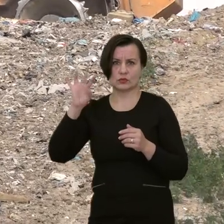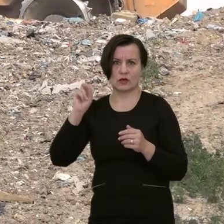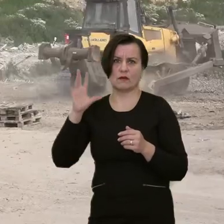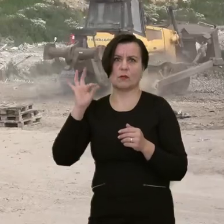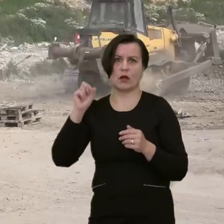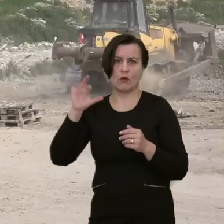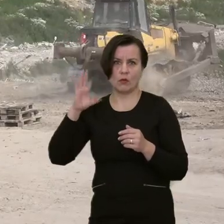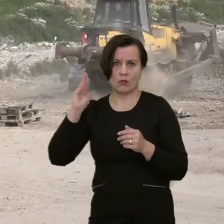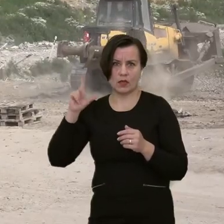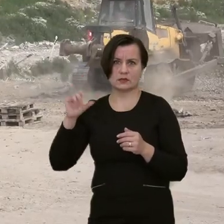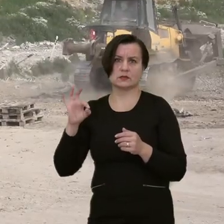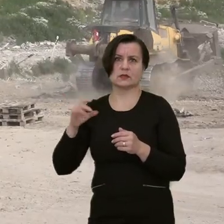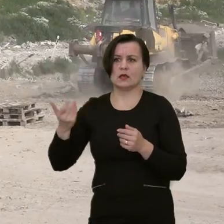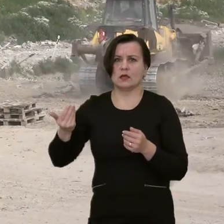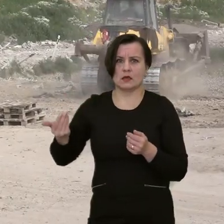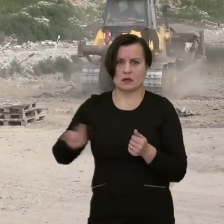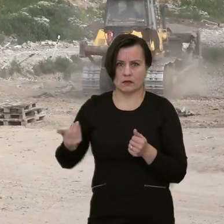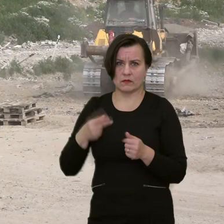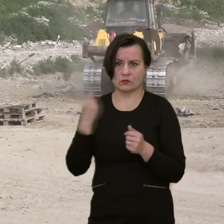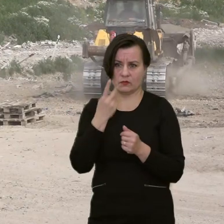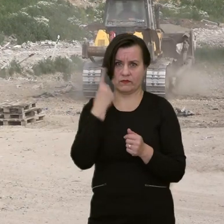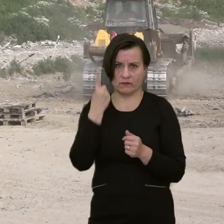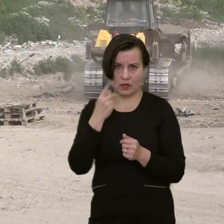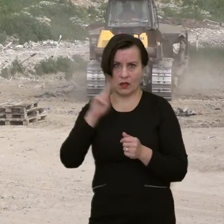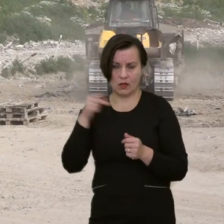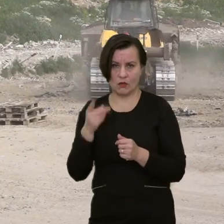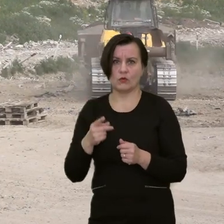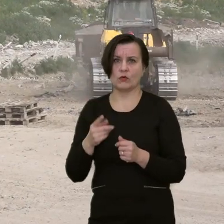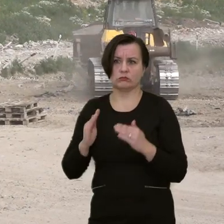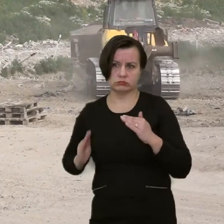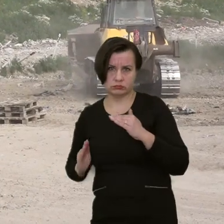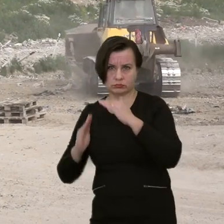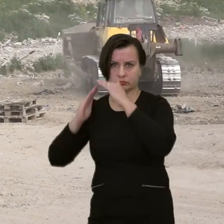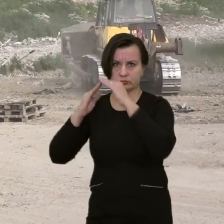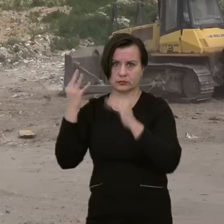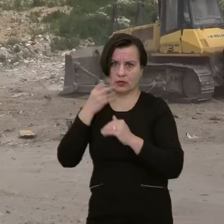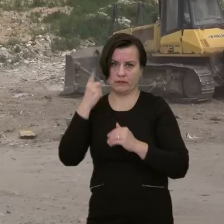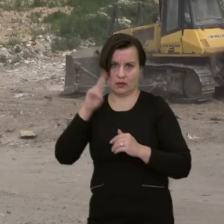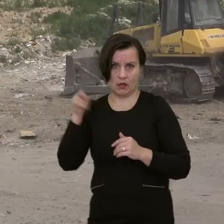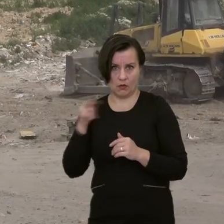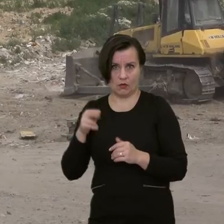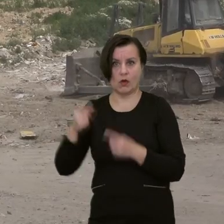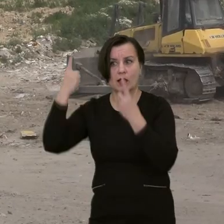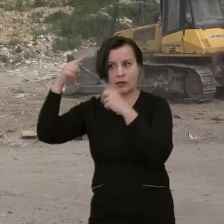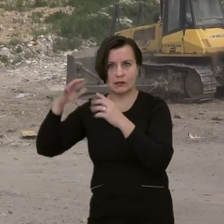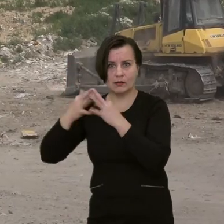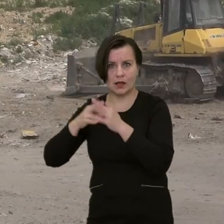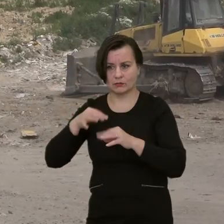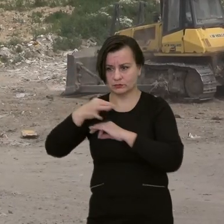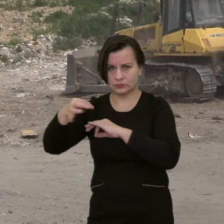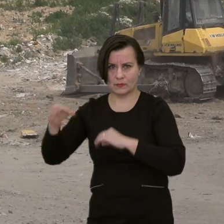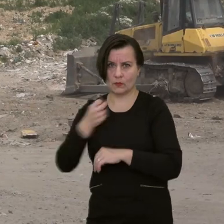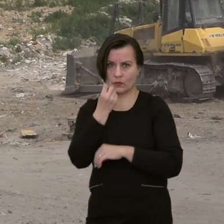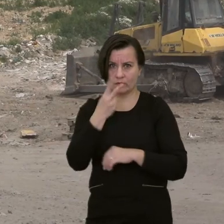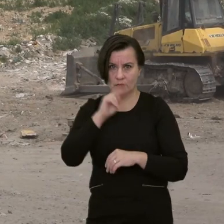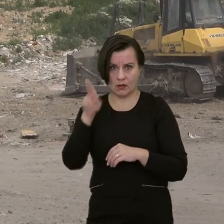Janušavos ir Pelėdnagio gyventojams nuo 21 euro šis mokestis kils iki 41 euro, o kitų kaimų gyventojams nuo